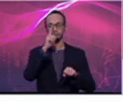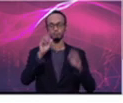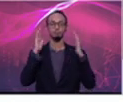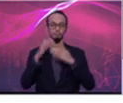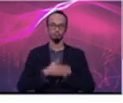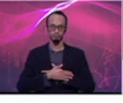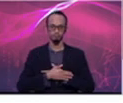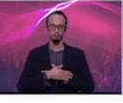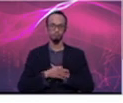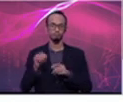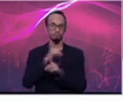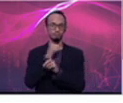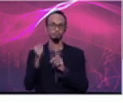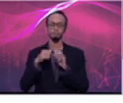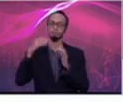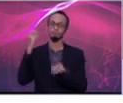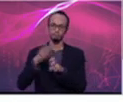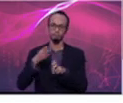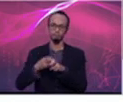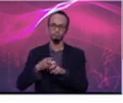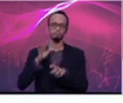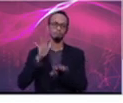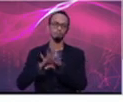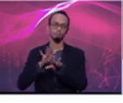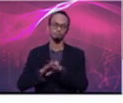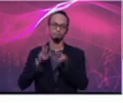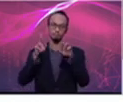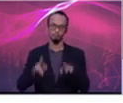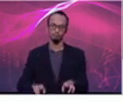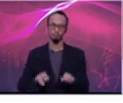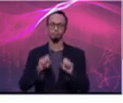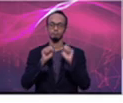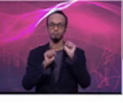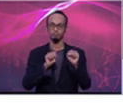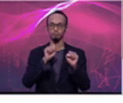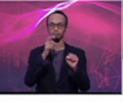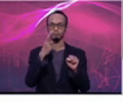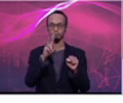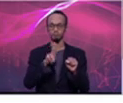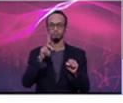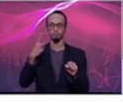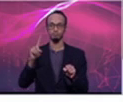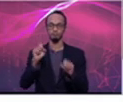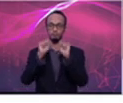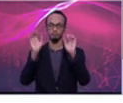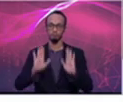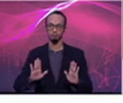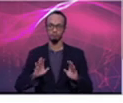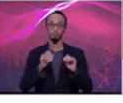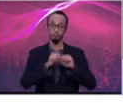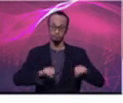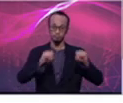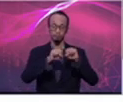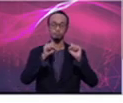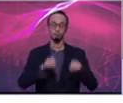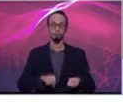solat keadaan menjadi bertambah sulit ekoran pertambahan penduduk di seksyen U1 Shah Alam surau yang ditumpang itu hanya boleh